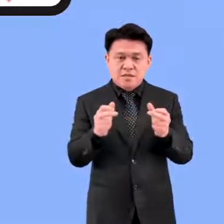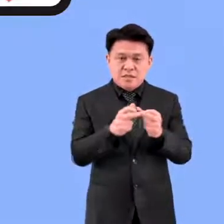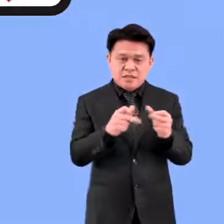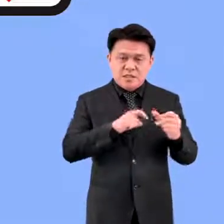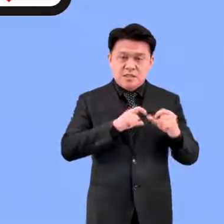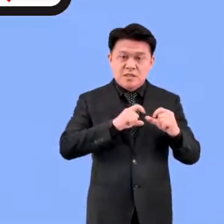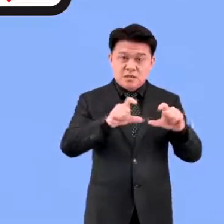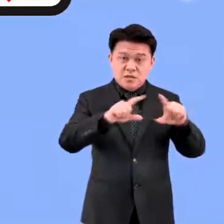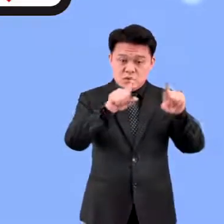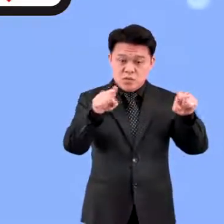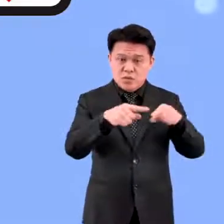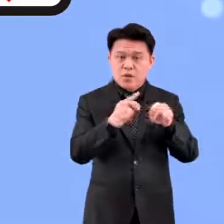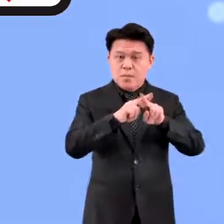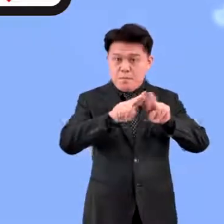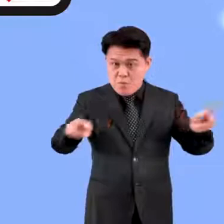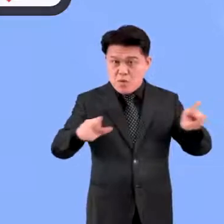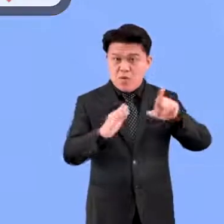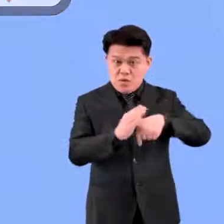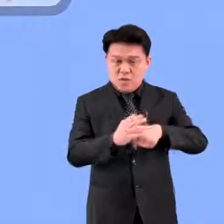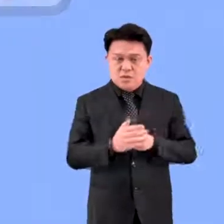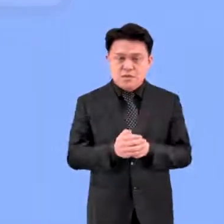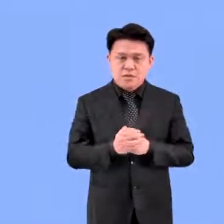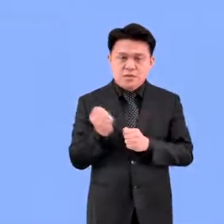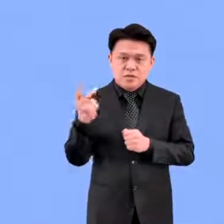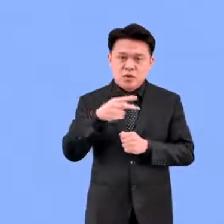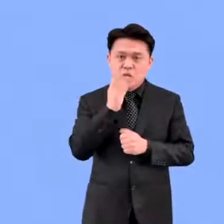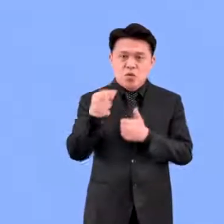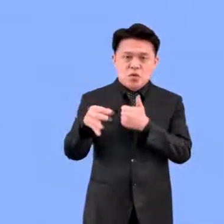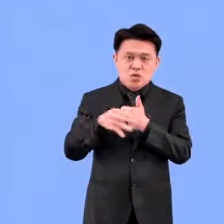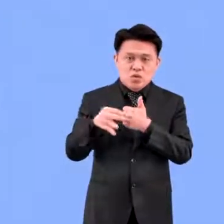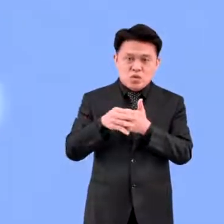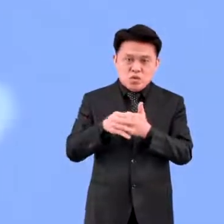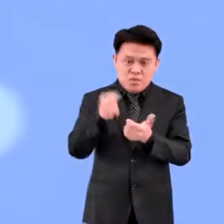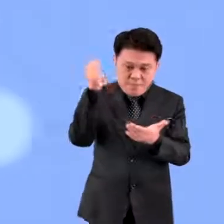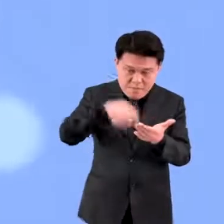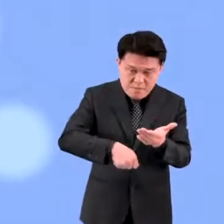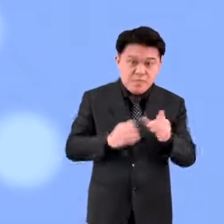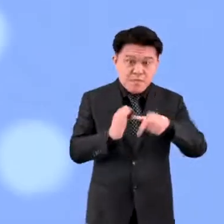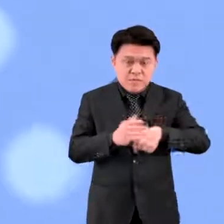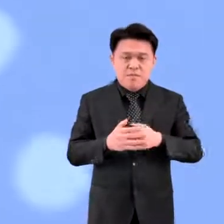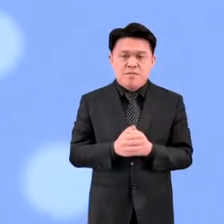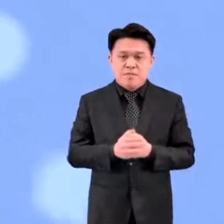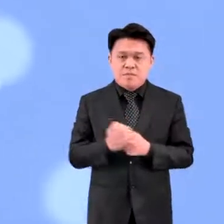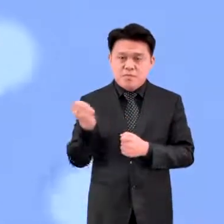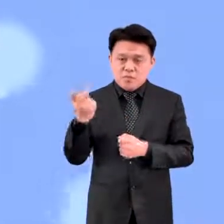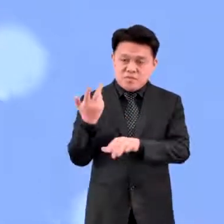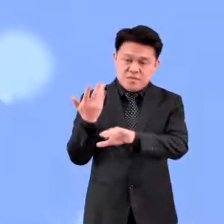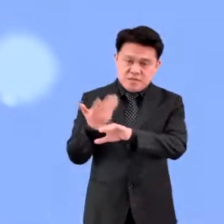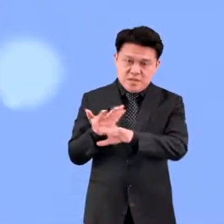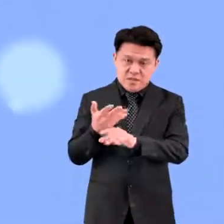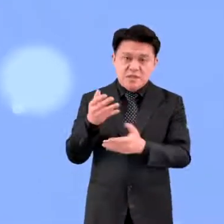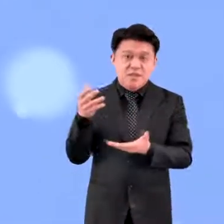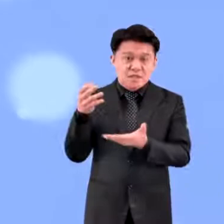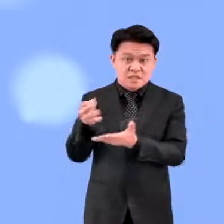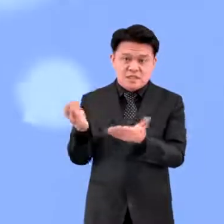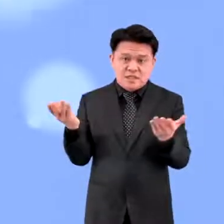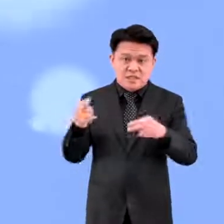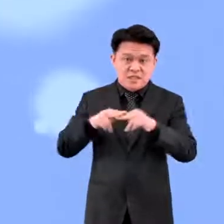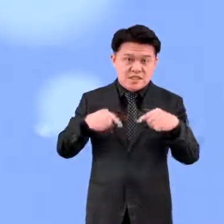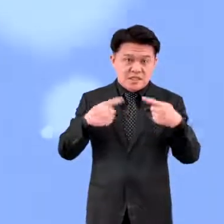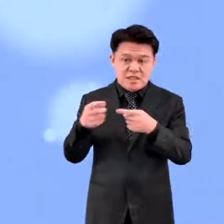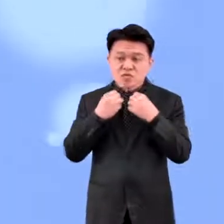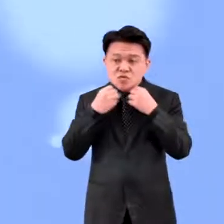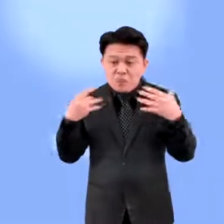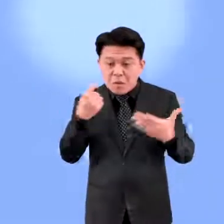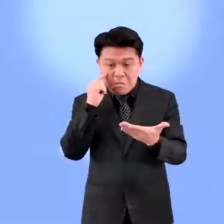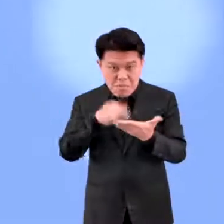받고 장애인 등록이 취소된 경우, 장기 요양 등급 판정을 받은 경우, 다른 재정